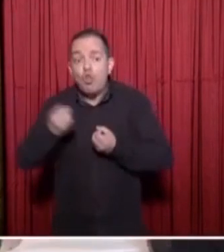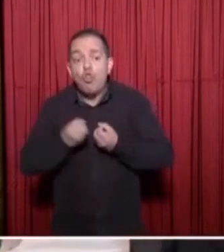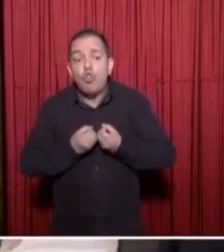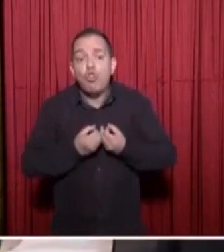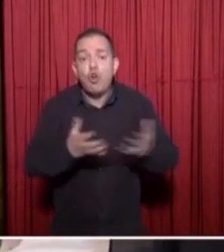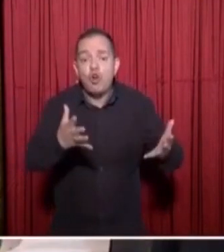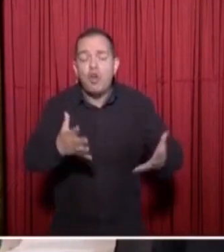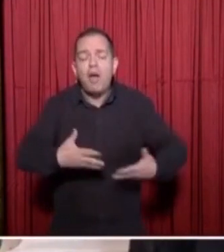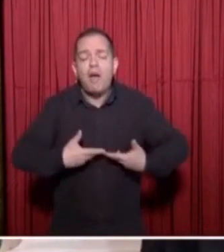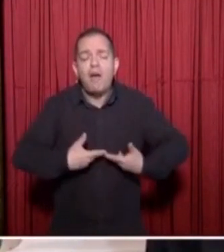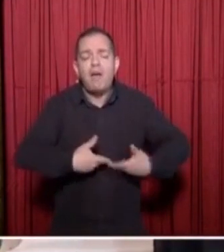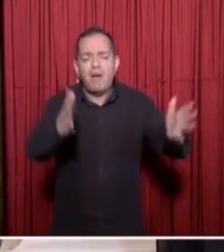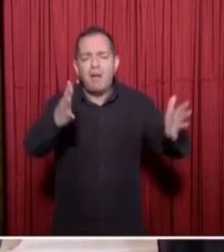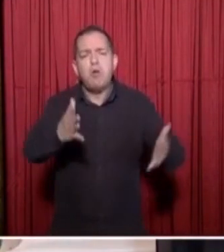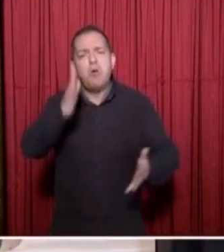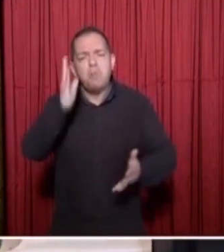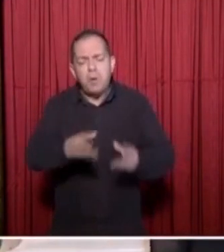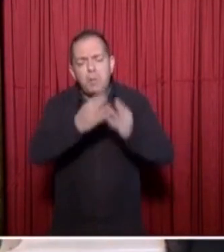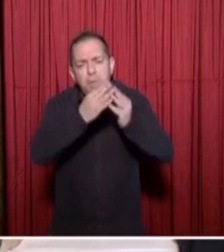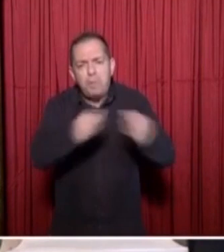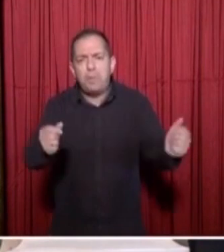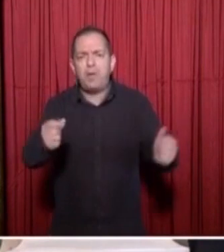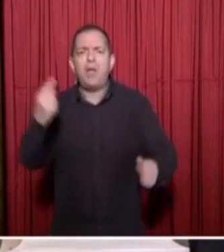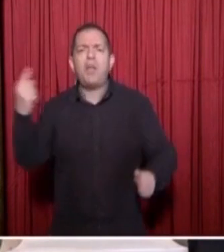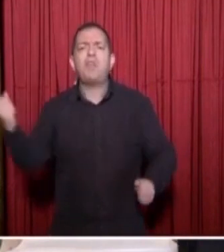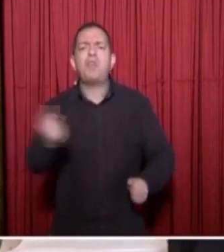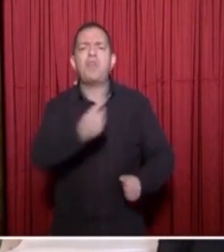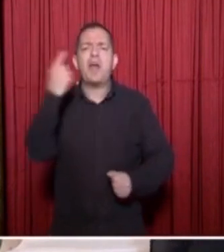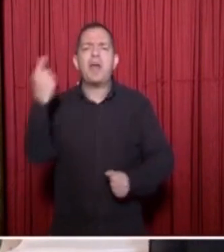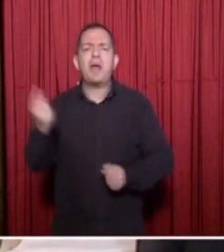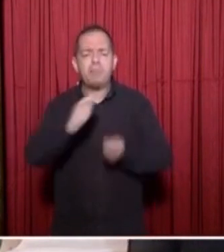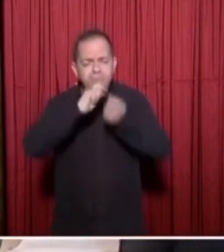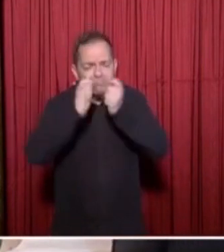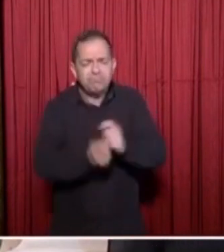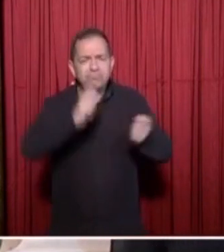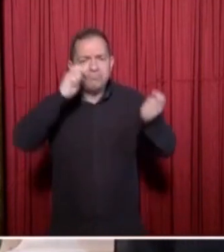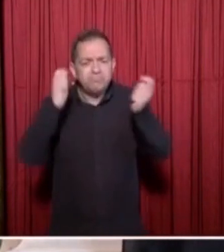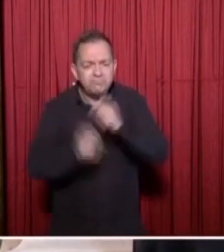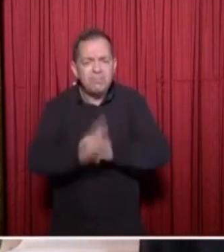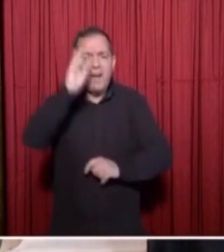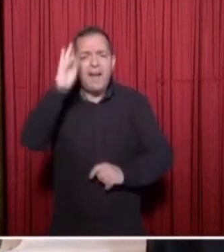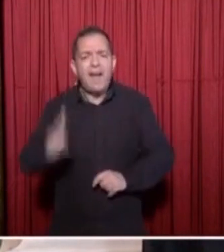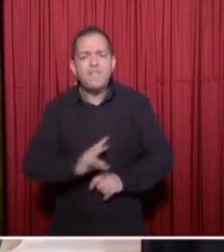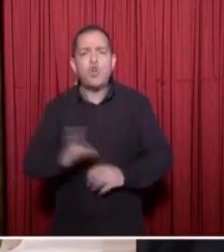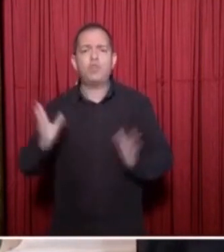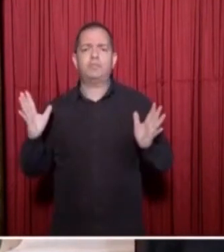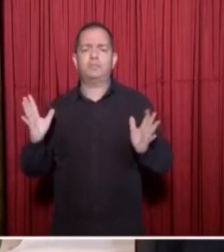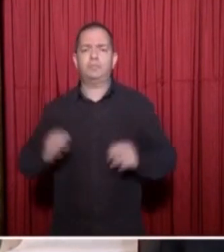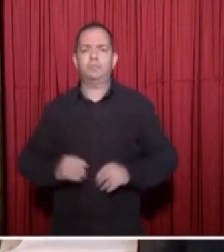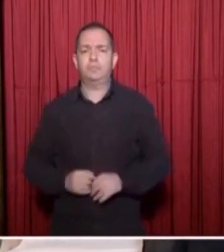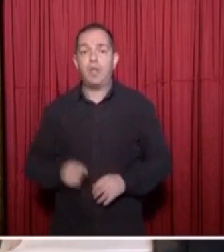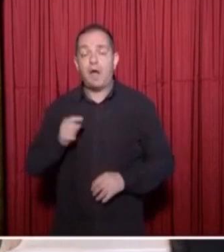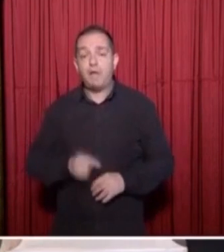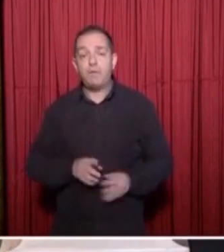Θεού να θεραπεύσει και να αγιάσει. Αυτό το μέγιστο λοιπόν μάθημα